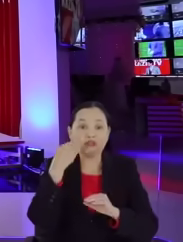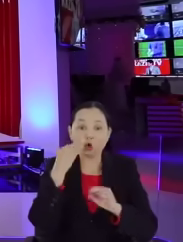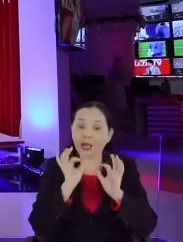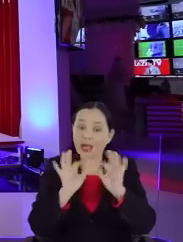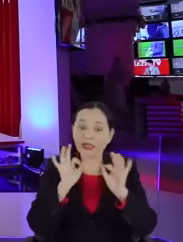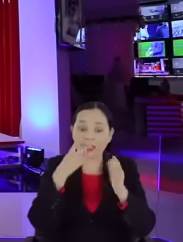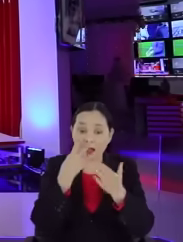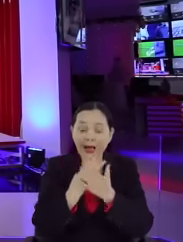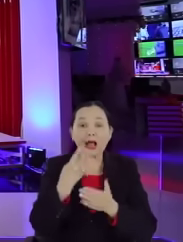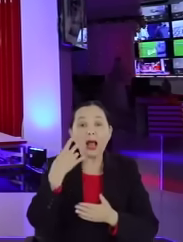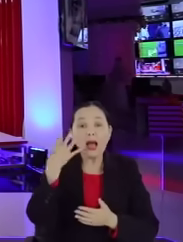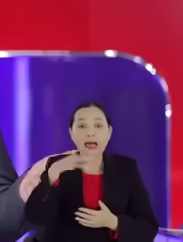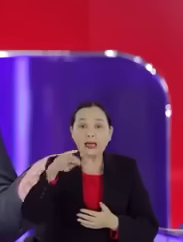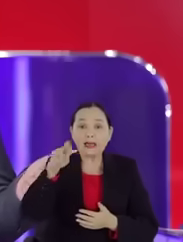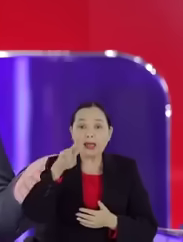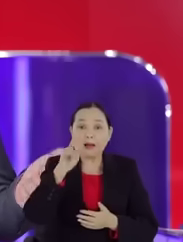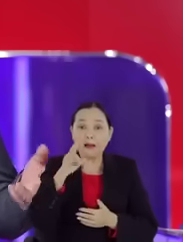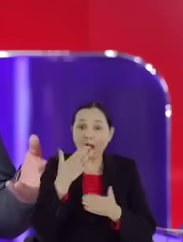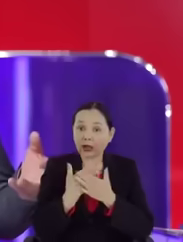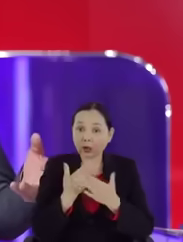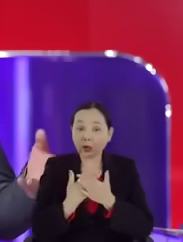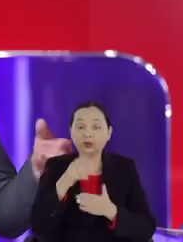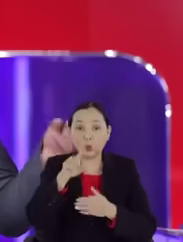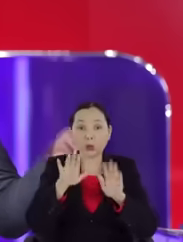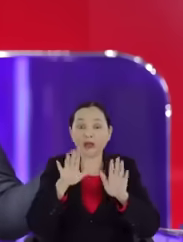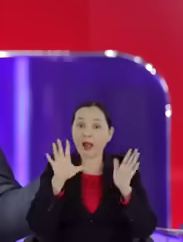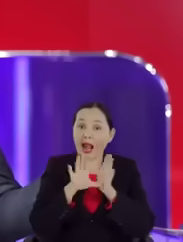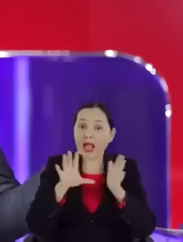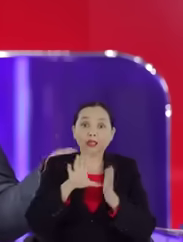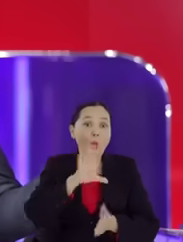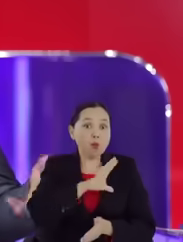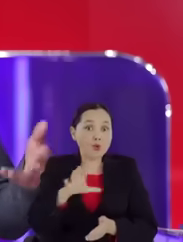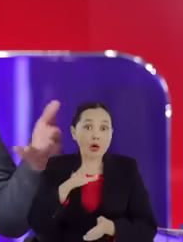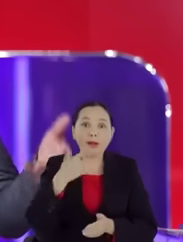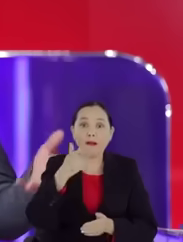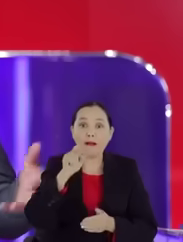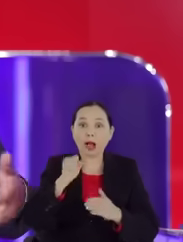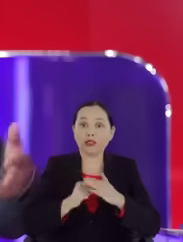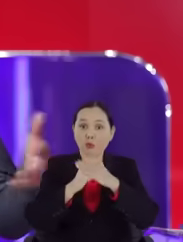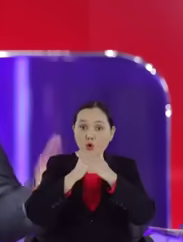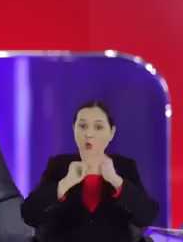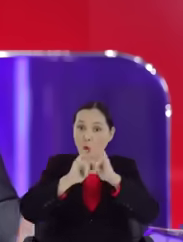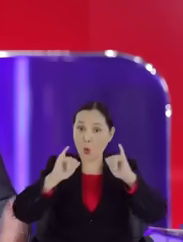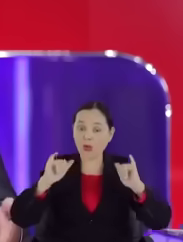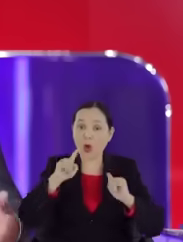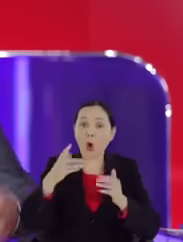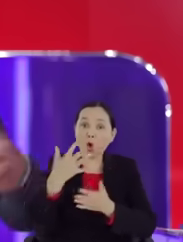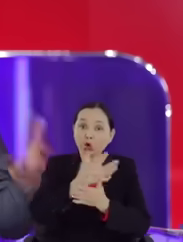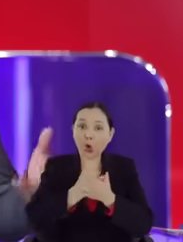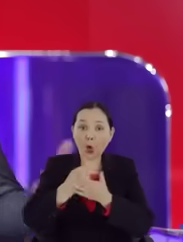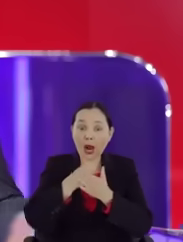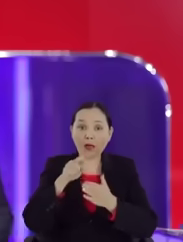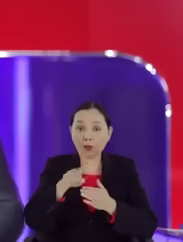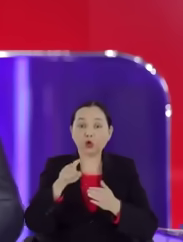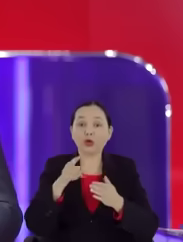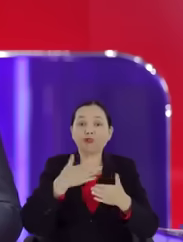aytayotgan ma'lumotlarga qaraganda 40 daqiqa atrofida u yerda elektr energiyasi bo'lmagan, gaz bosimi ko'tarilib ketgan, u xonaga to'planib qolgan, ana